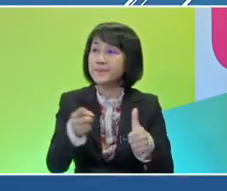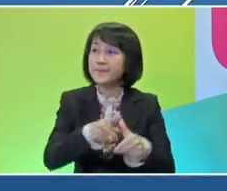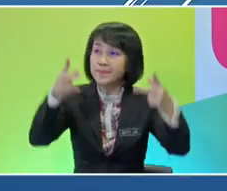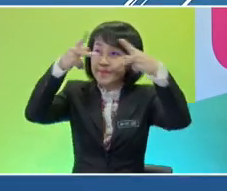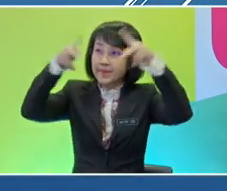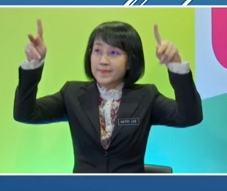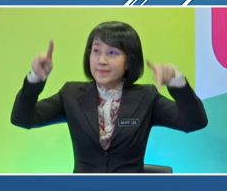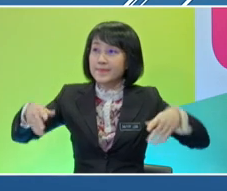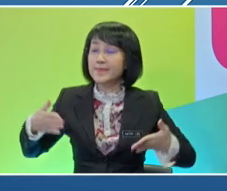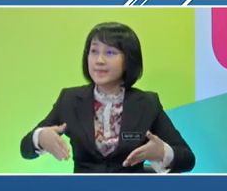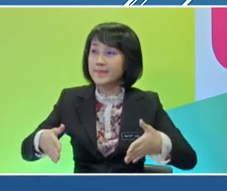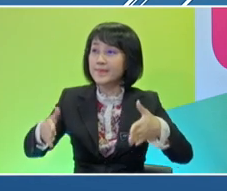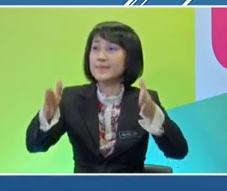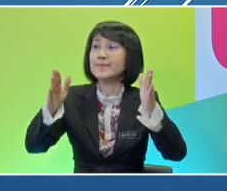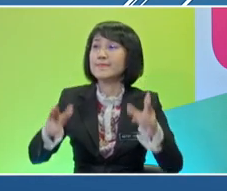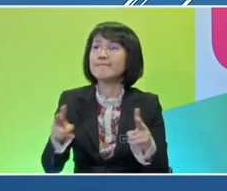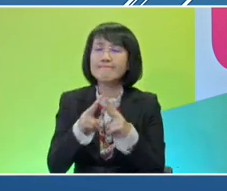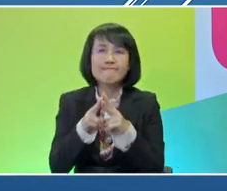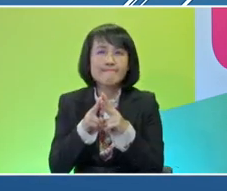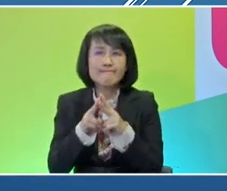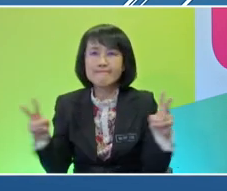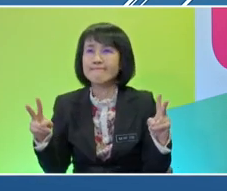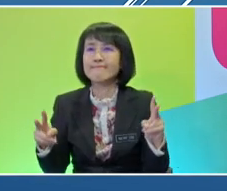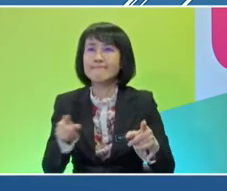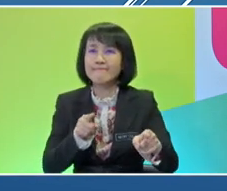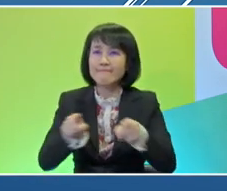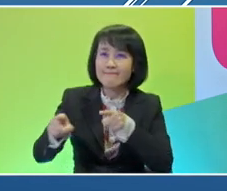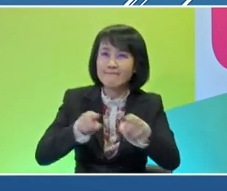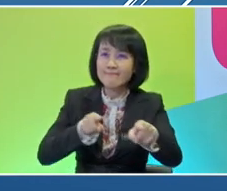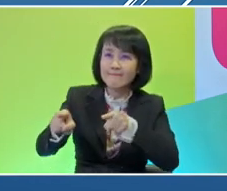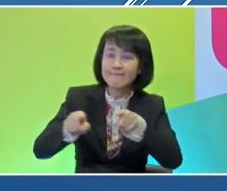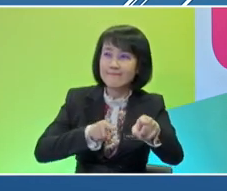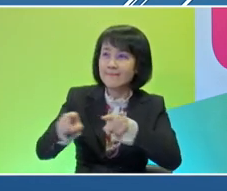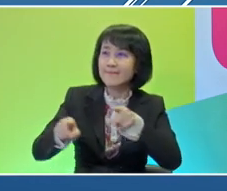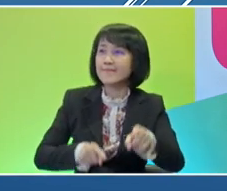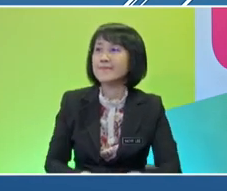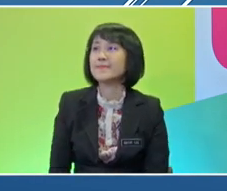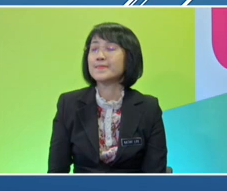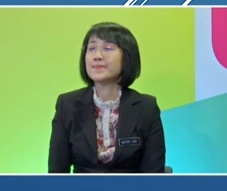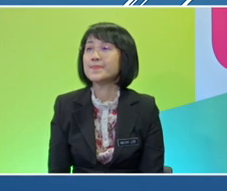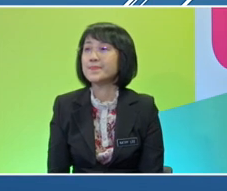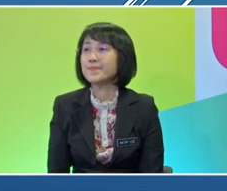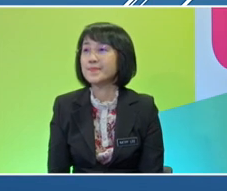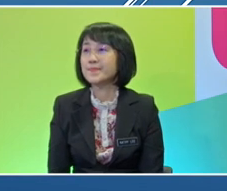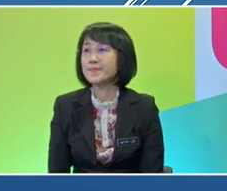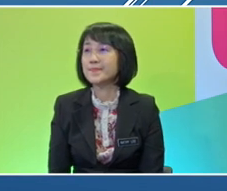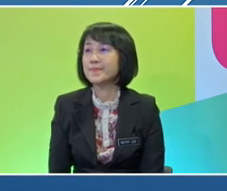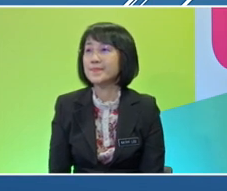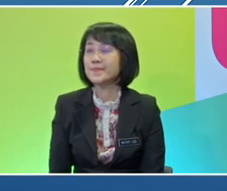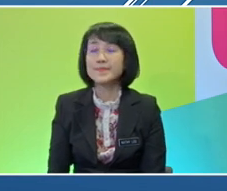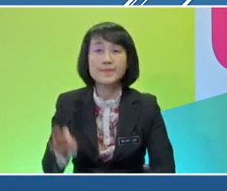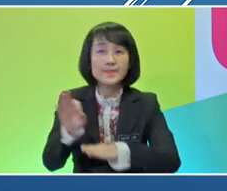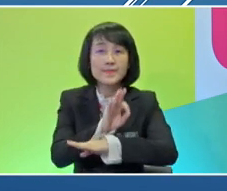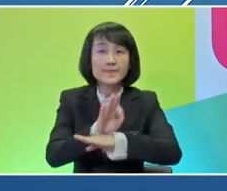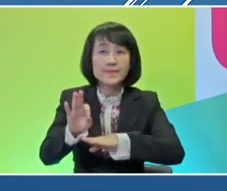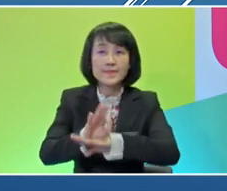pemeriksaan yang dijalankan pada ketika itu sangat kompetitif eee sangat kompetitiflah karena y-nya eh berfungsi untuk